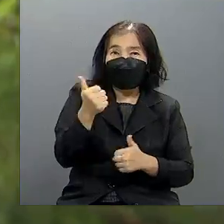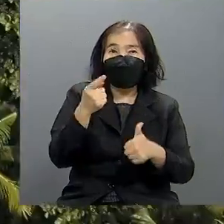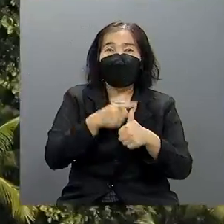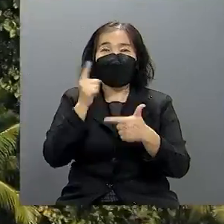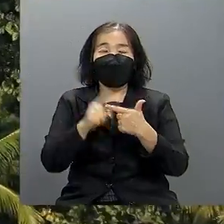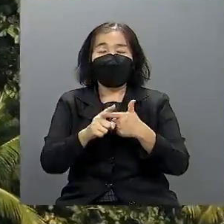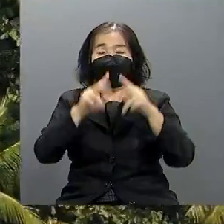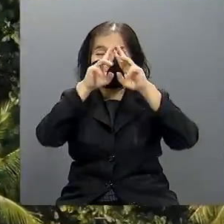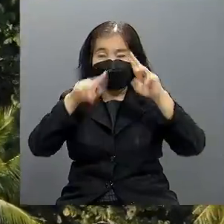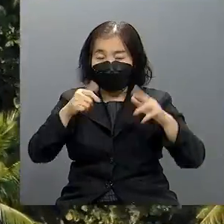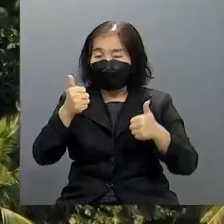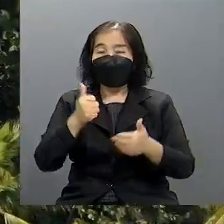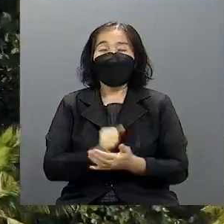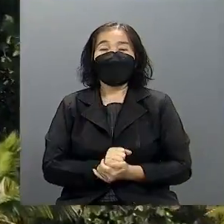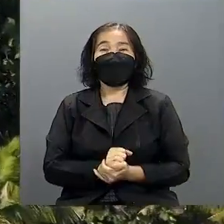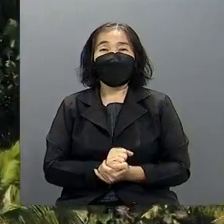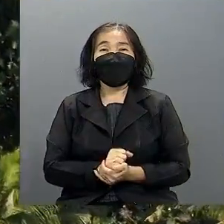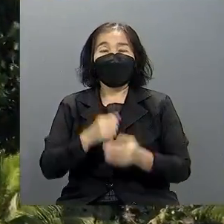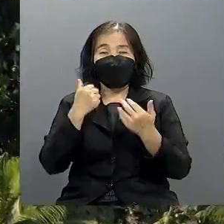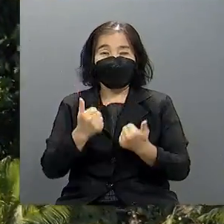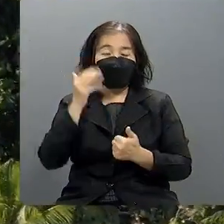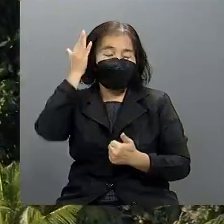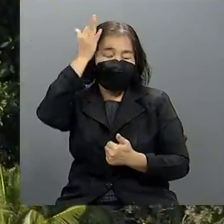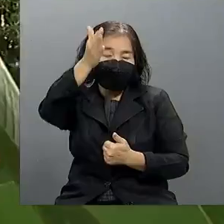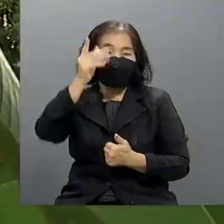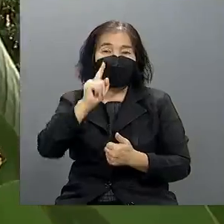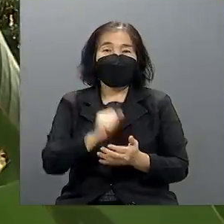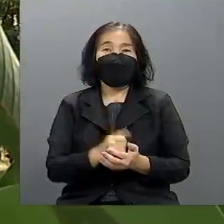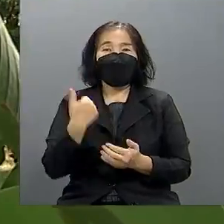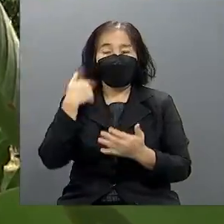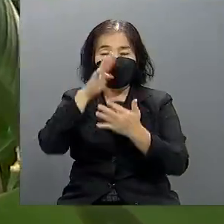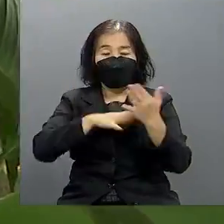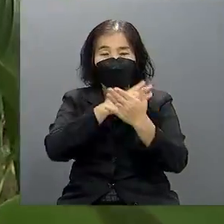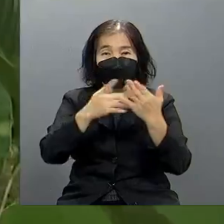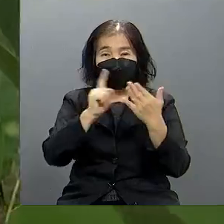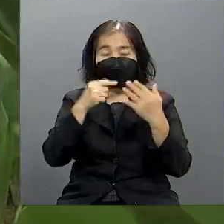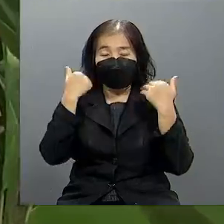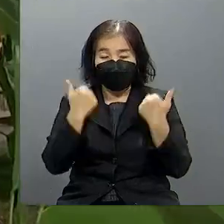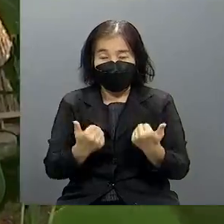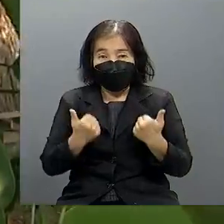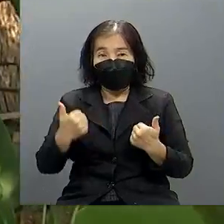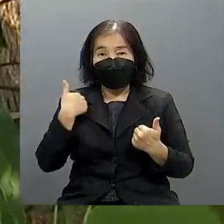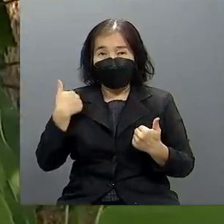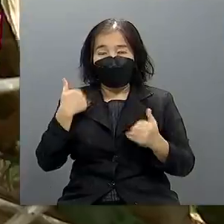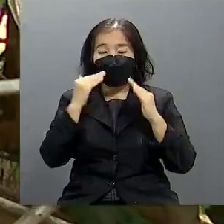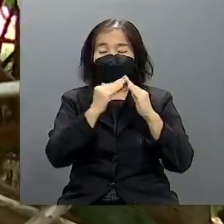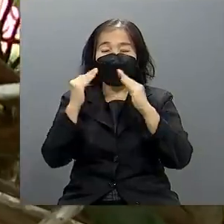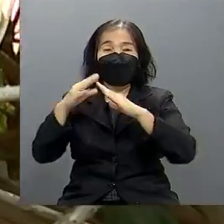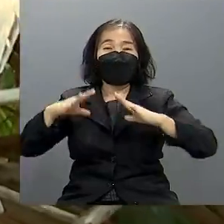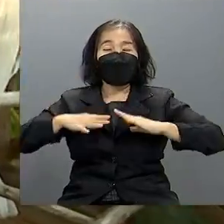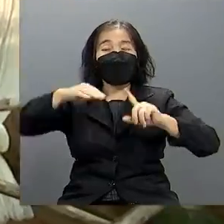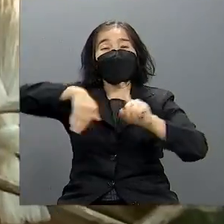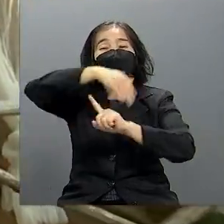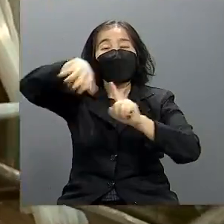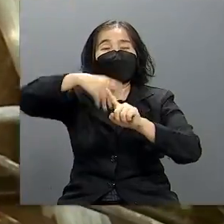ยค่ะแล้วการต่อยอดในอนาคตนะคะพี่ก็แพลนไว้ก็คือตอนนี้เรามีโฮมสเตย์นะคะเราให้เปิดให้บริการโฮมสเตย์ด้วยตอน